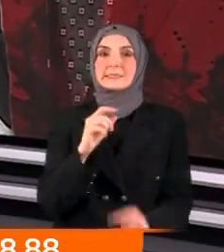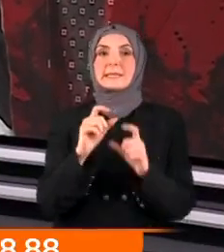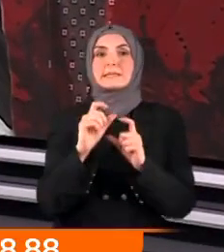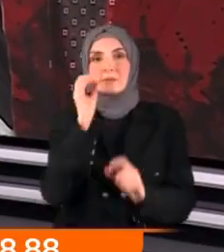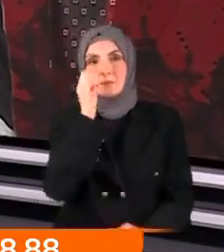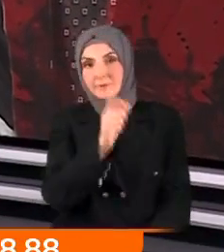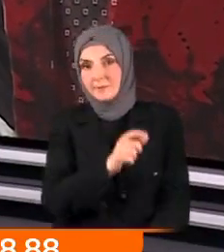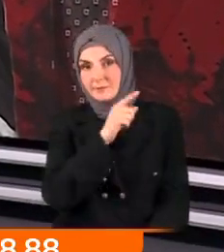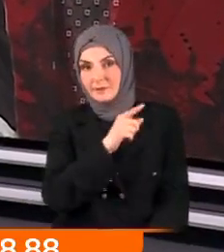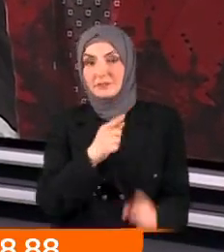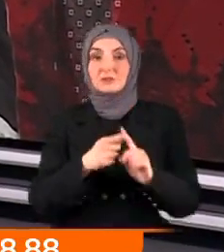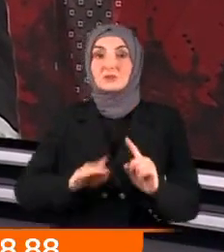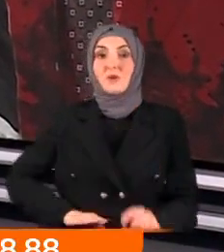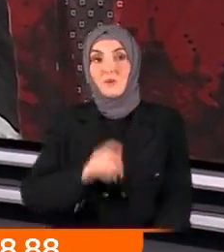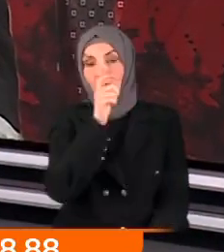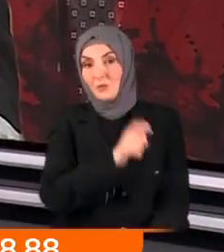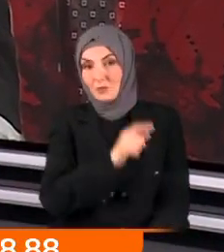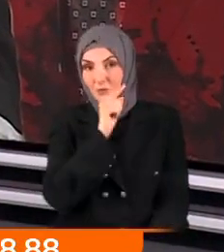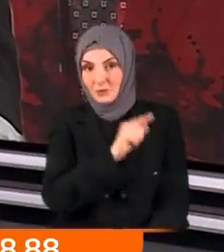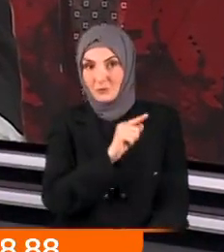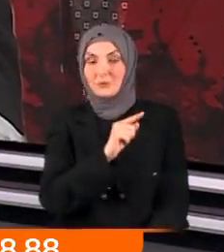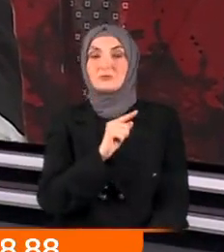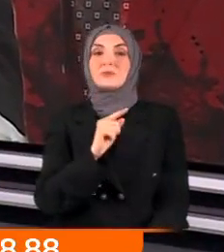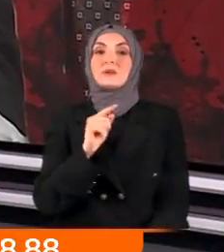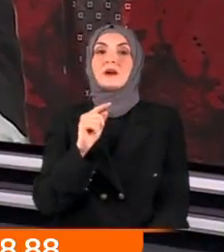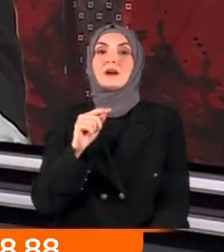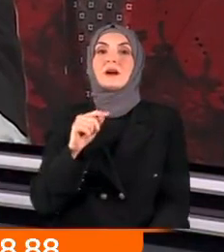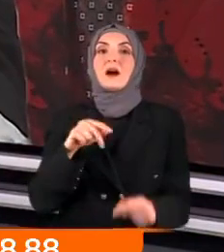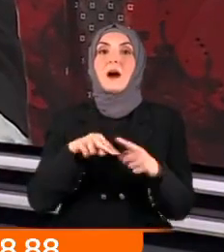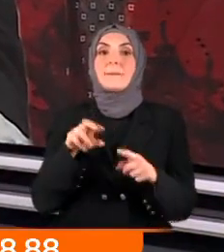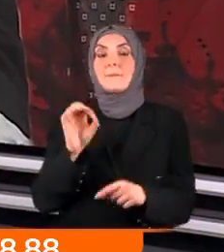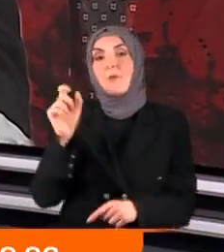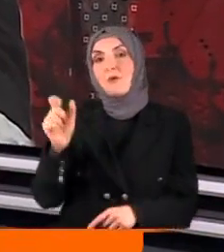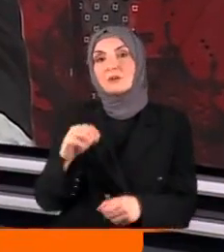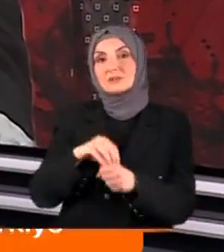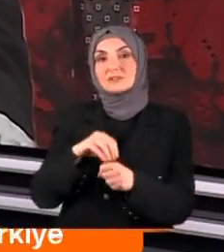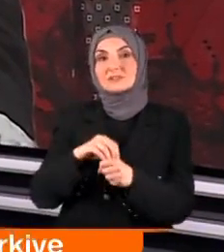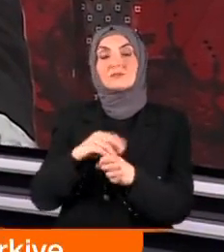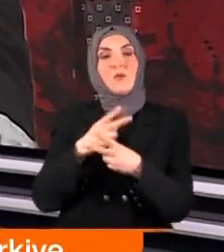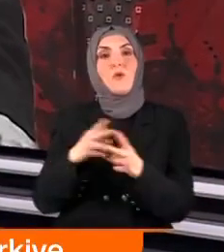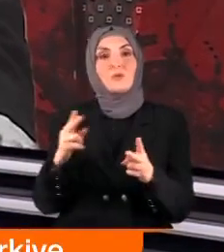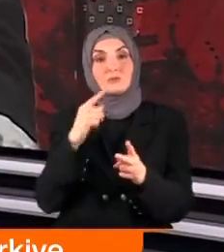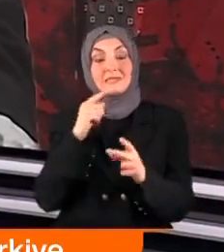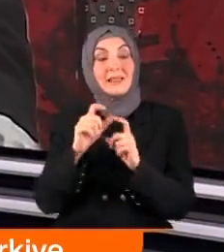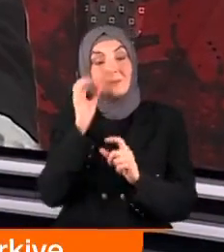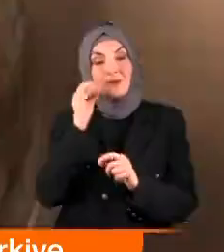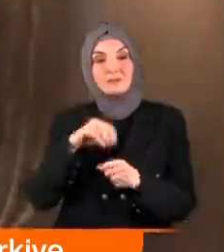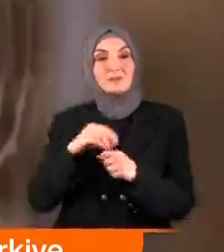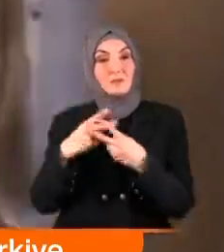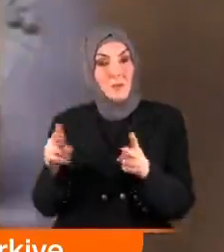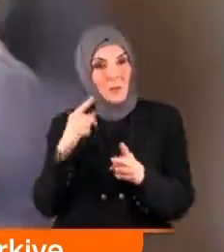Selahattin Demirtaş için özgürlük vaadini anlatırken dostlarımız için hesap soracağız cümlesini kurdu.